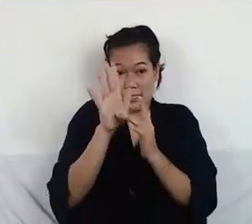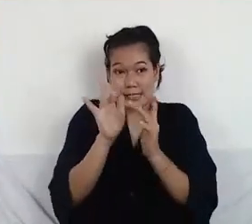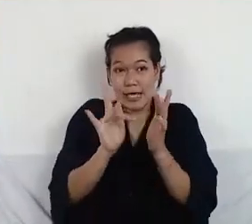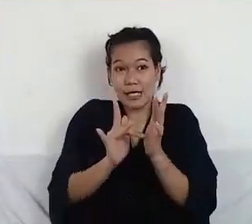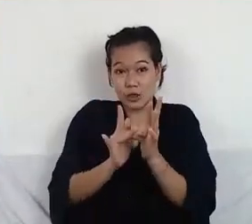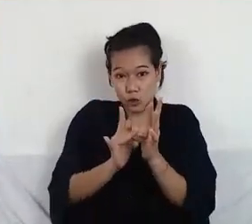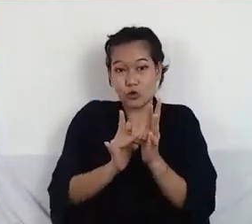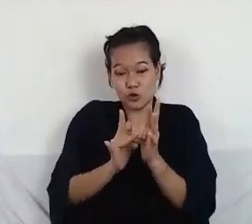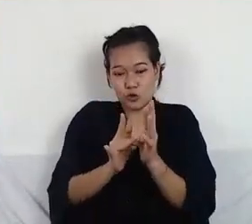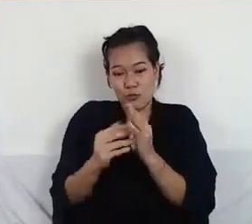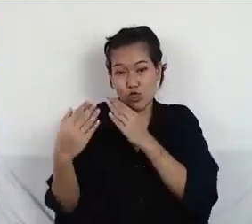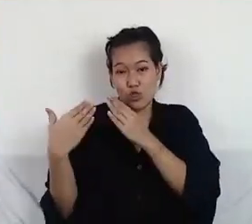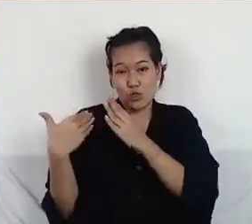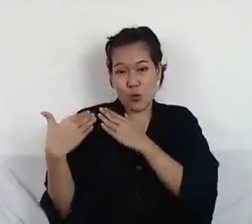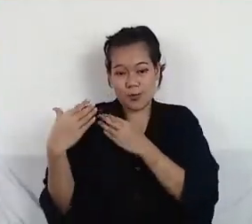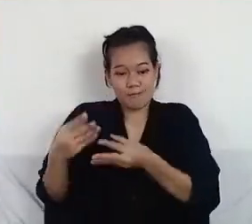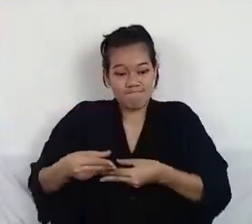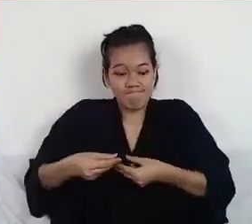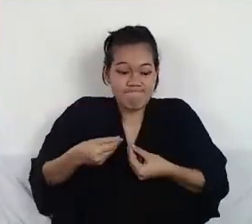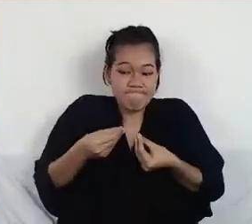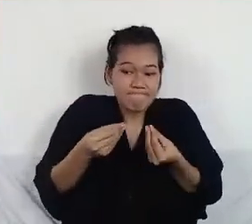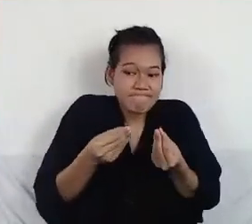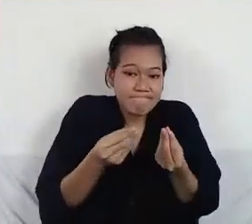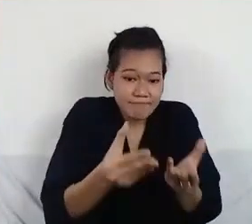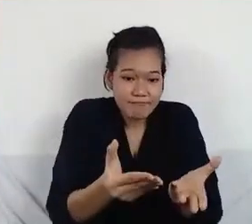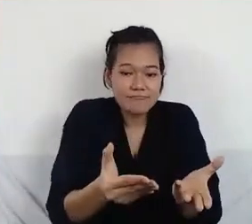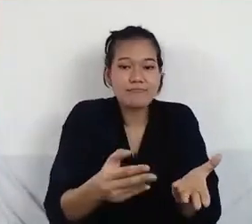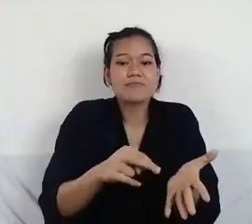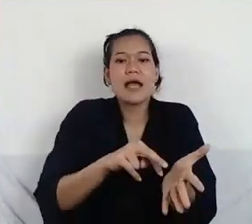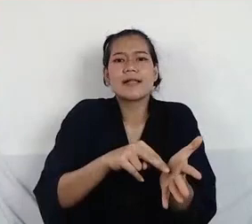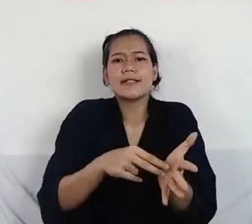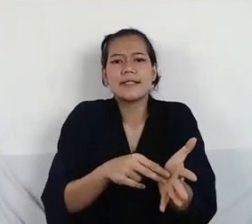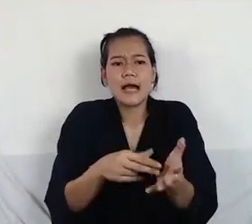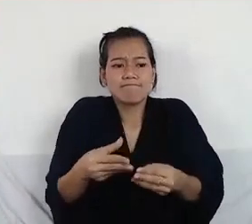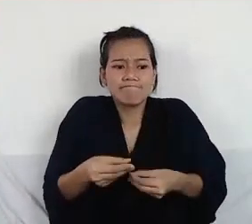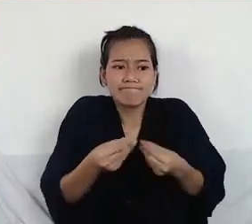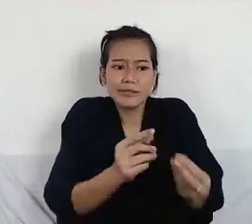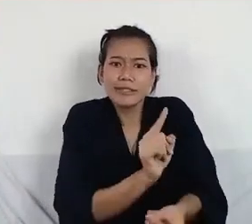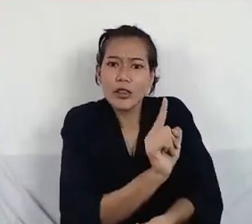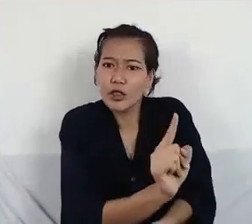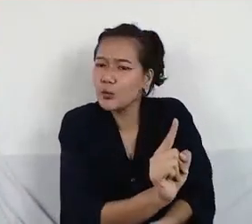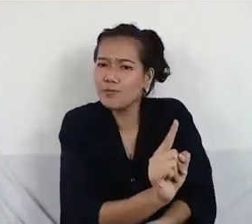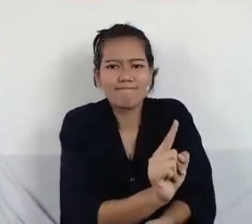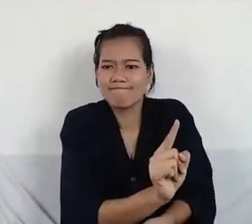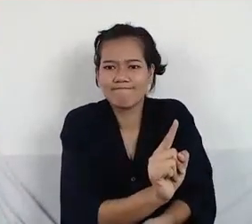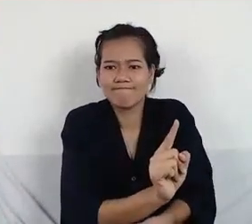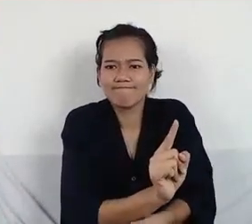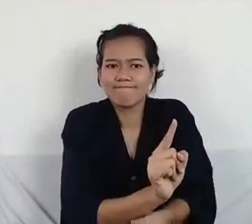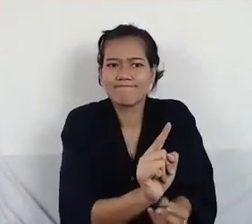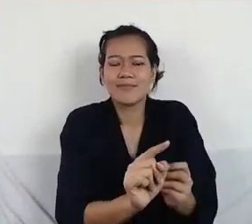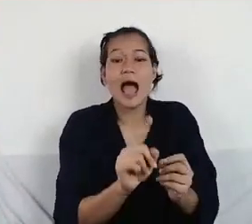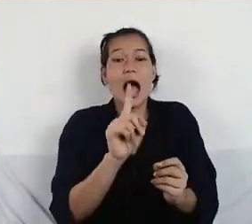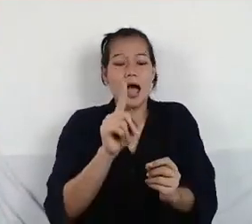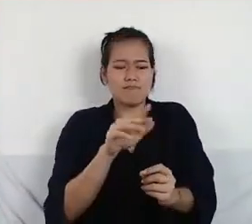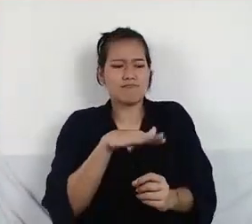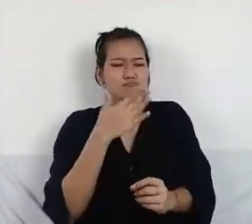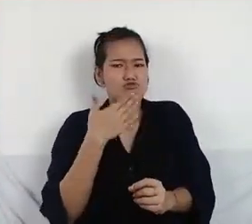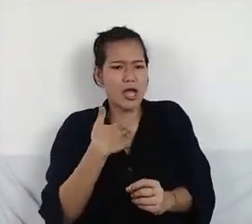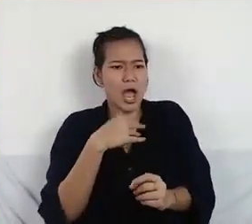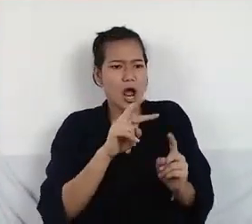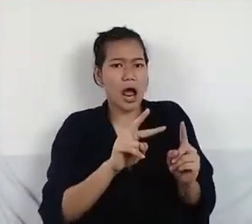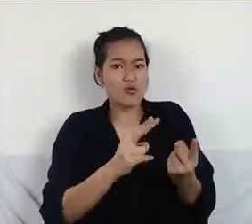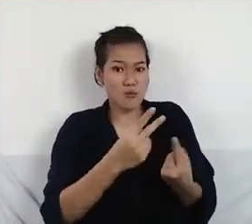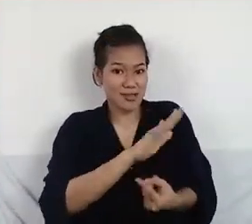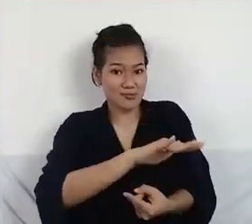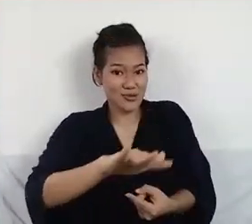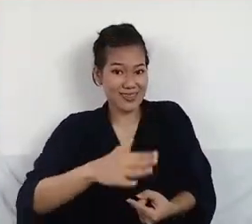memberikan penugasannya, bukan cuma satu. Di samping 12 murid, kita membaca teks